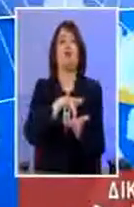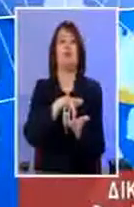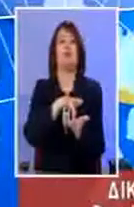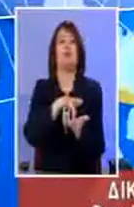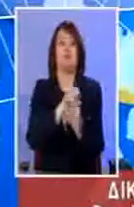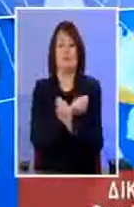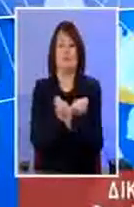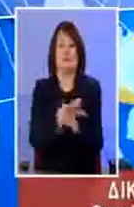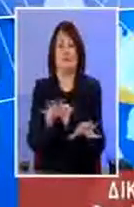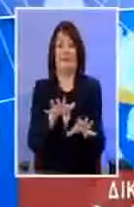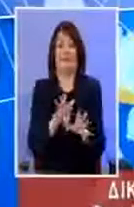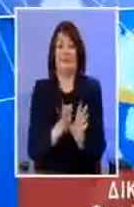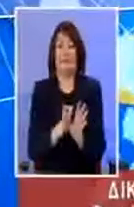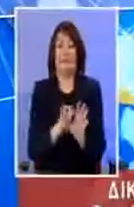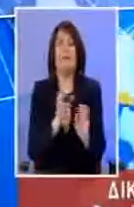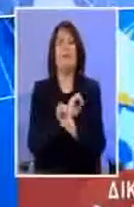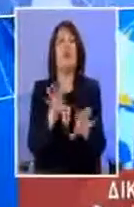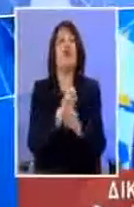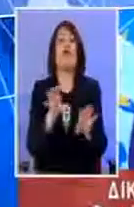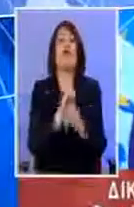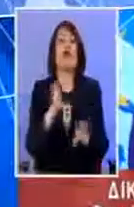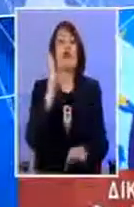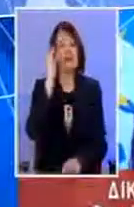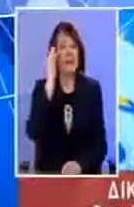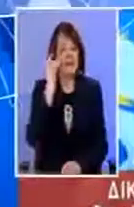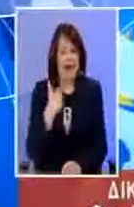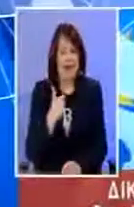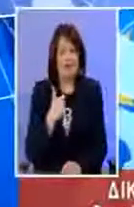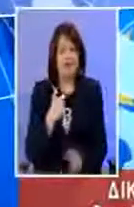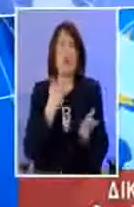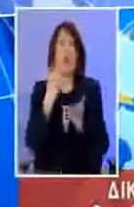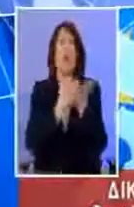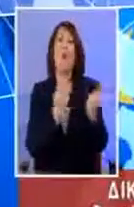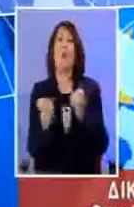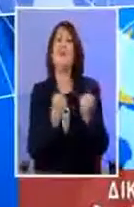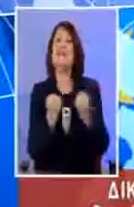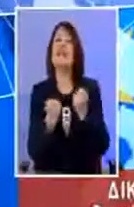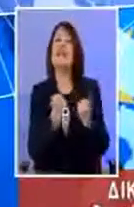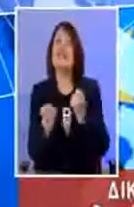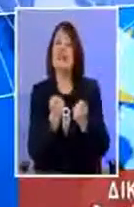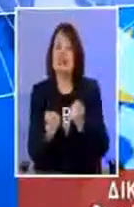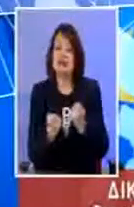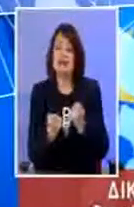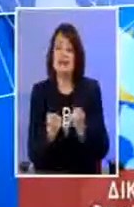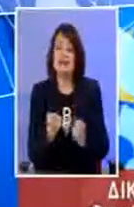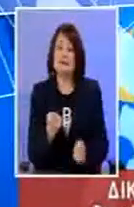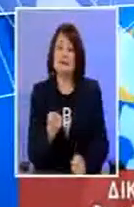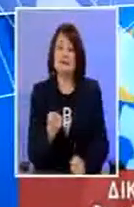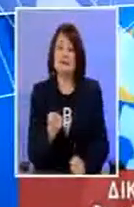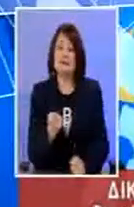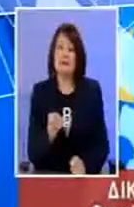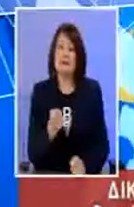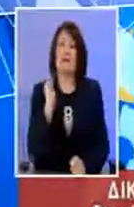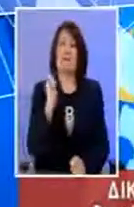κάνει τη διανομή της πληροφορίας ή της γνώσης ή θα δίνει τις οδηγίες, για να μην είναι κανείς